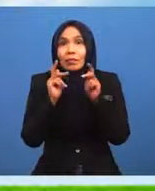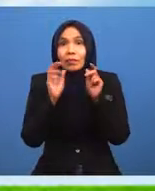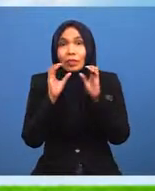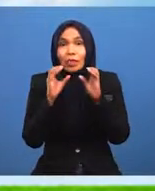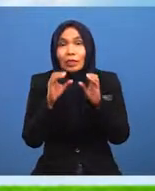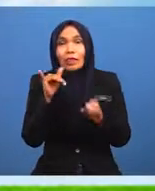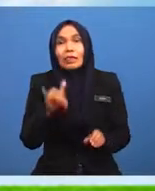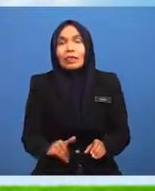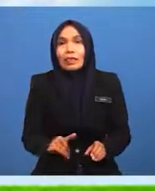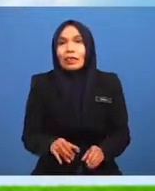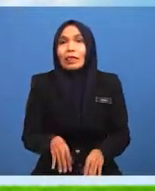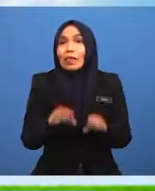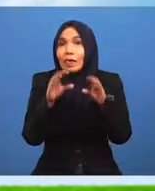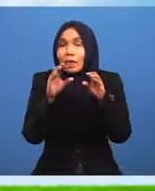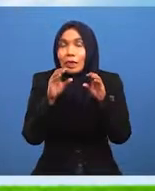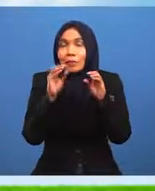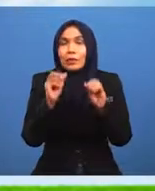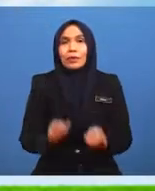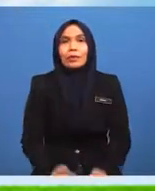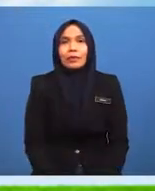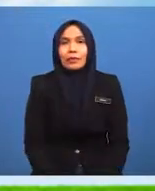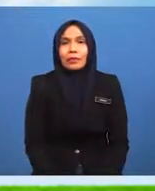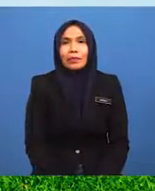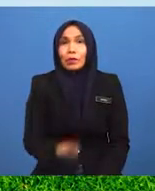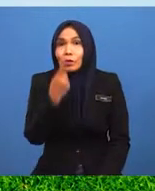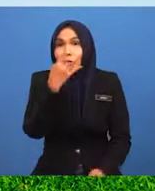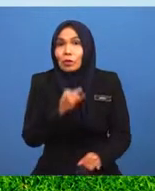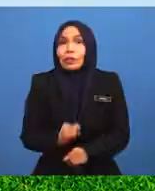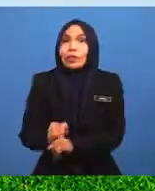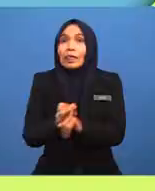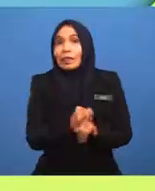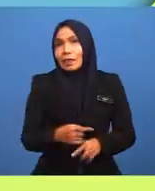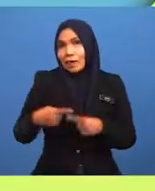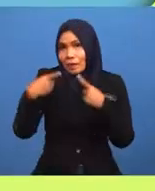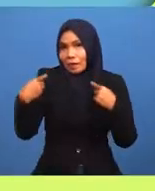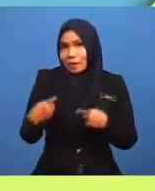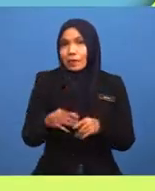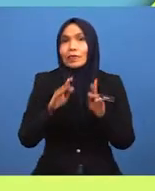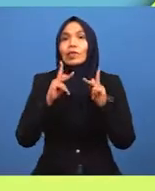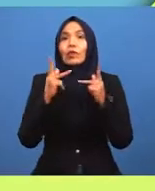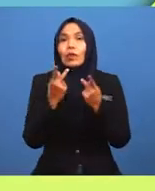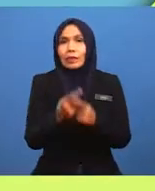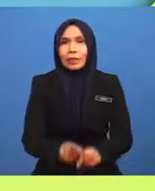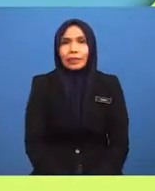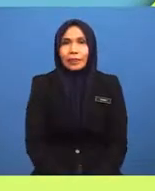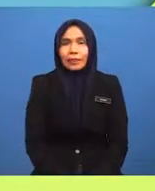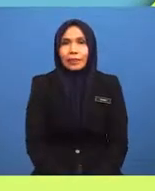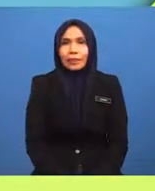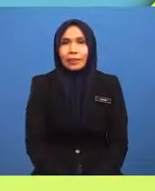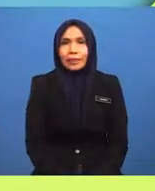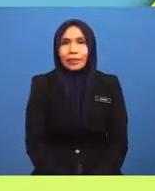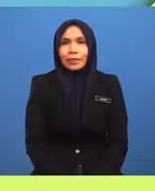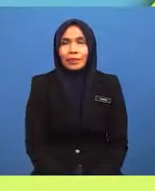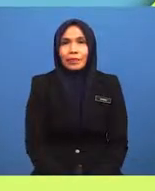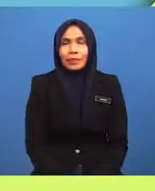supaya menjaga hati ahli keluarga. Baik, cuba baca perbualan dalam